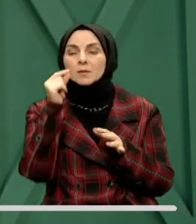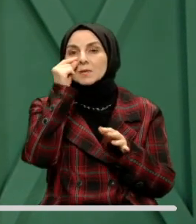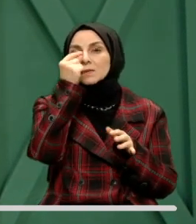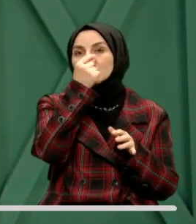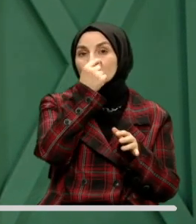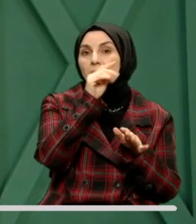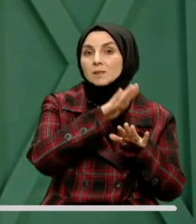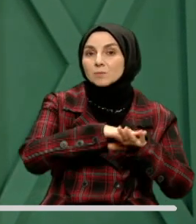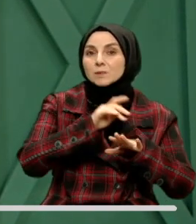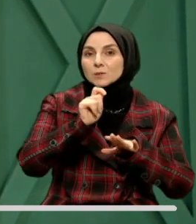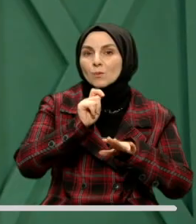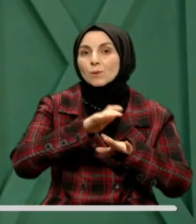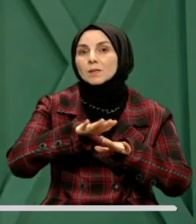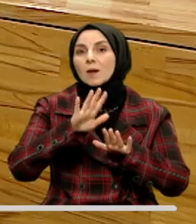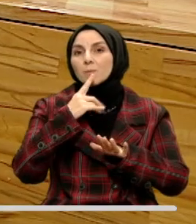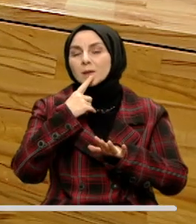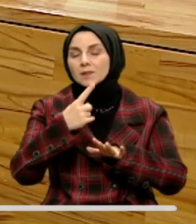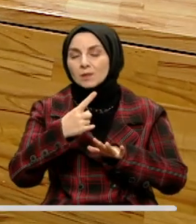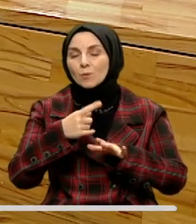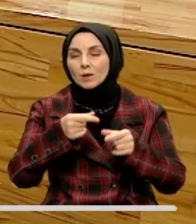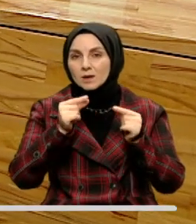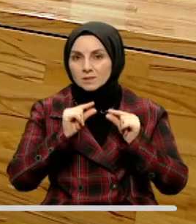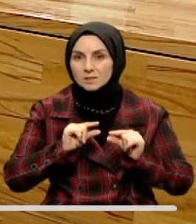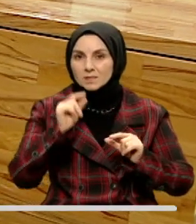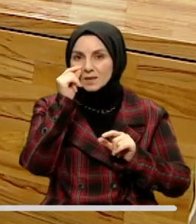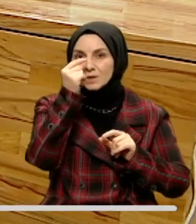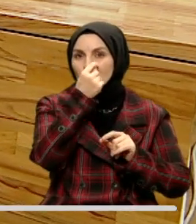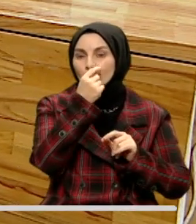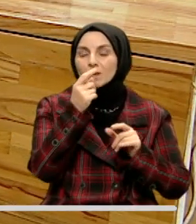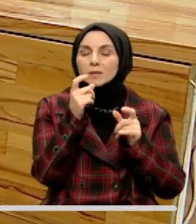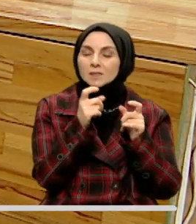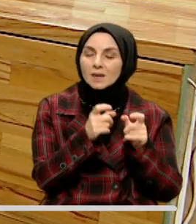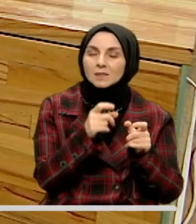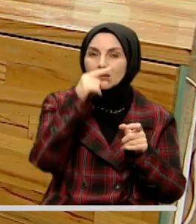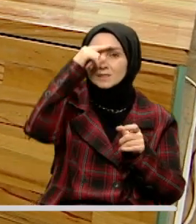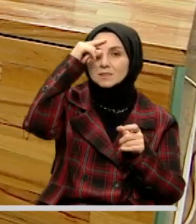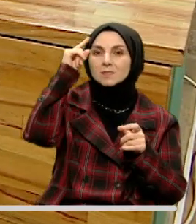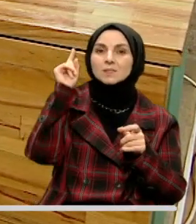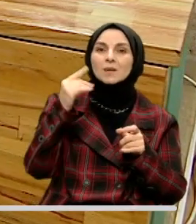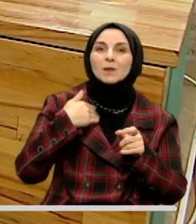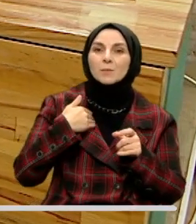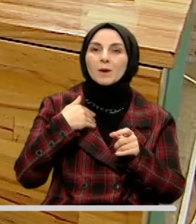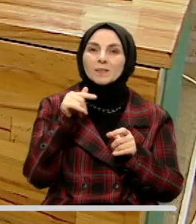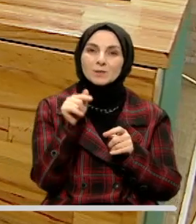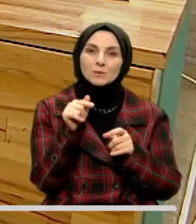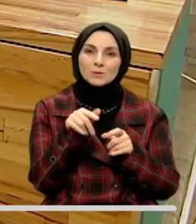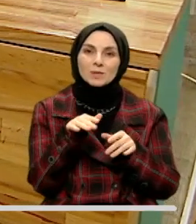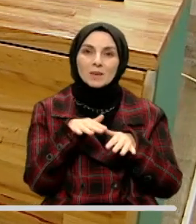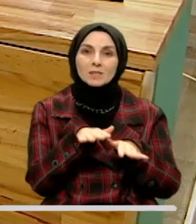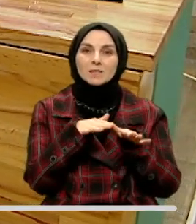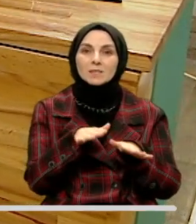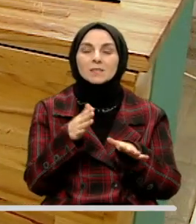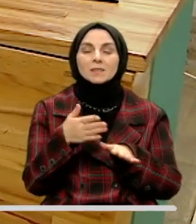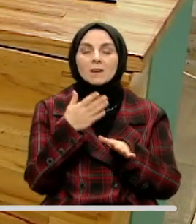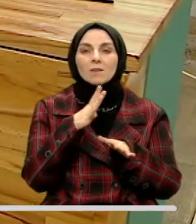Kolaylaştırınız, zorlaştırmayınız diyor ya hadis-i şerifte. Kolay yerden böyle inşallah. Ben o zaman bir etkinliğim daha var.